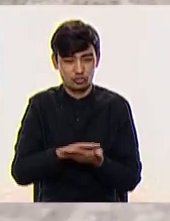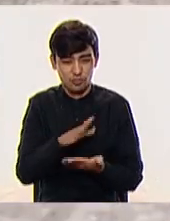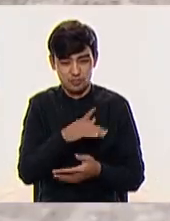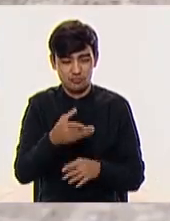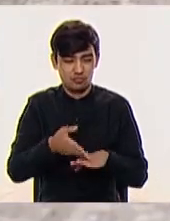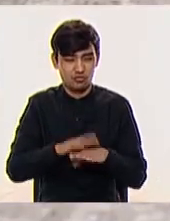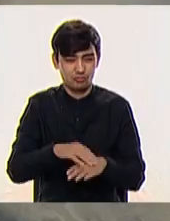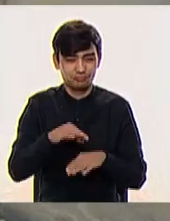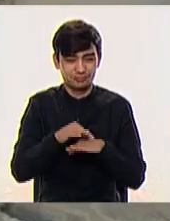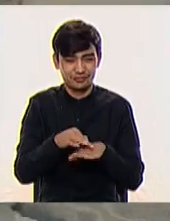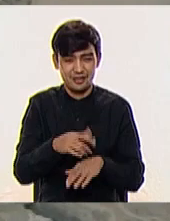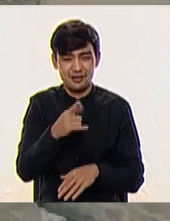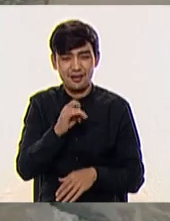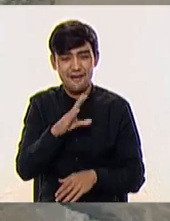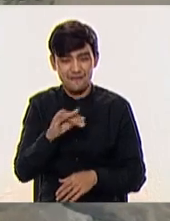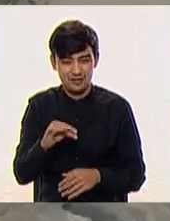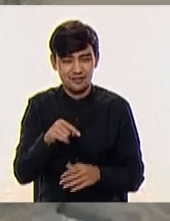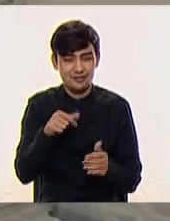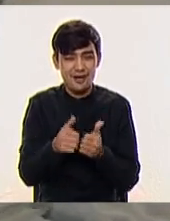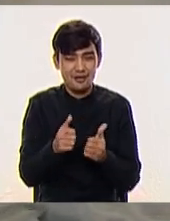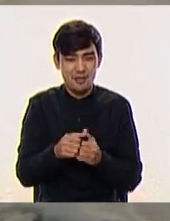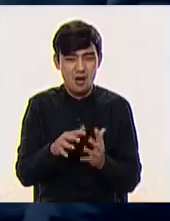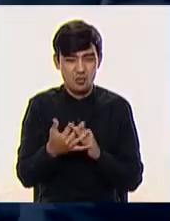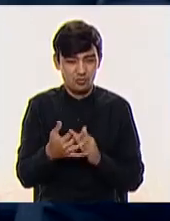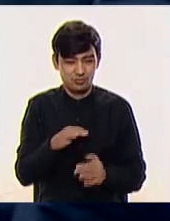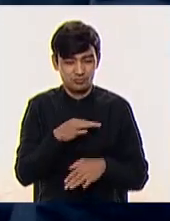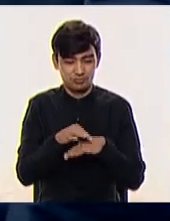большегрузы, перевозящие гравий из карьеров рядом с селом.